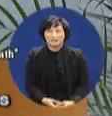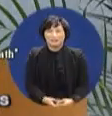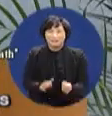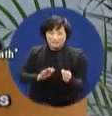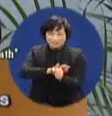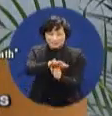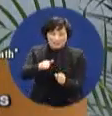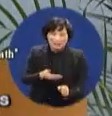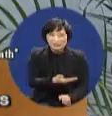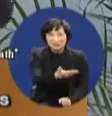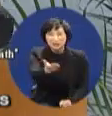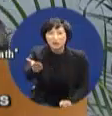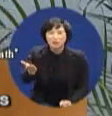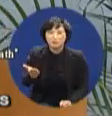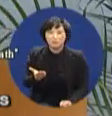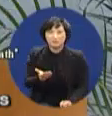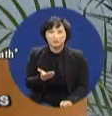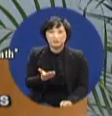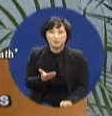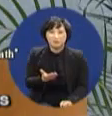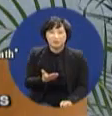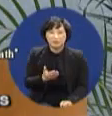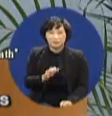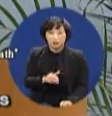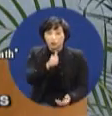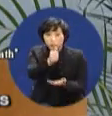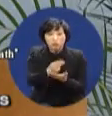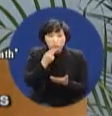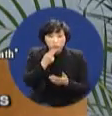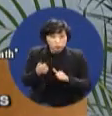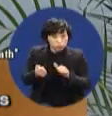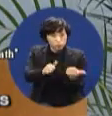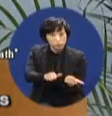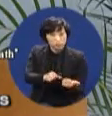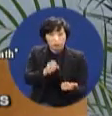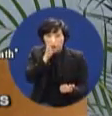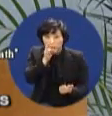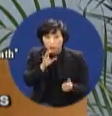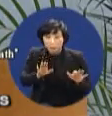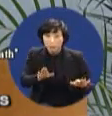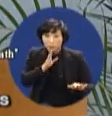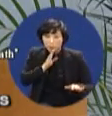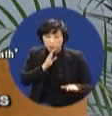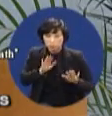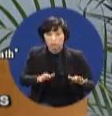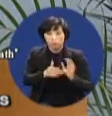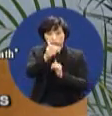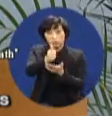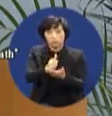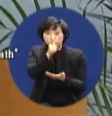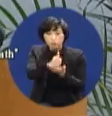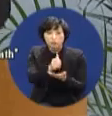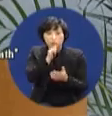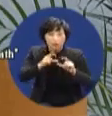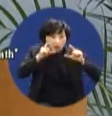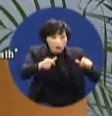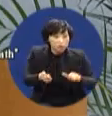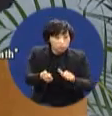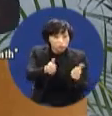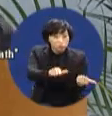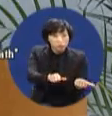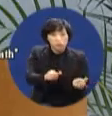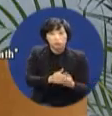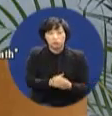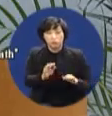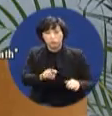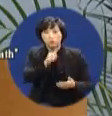사랑하는 여러분, 무죄는 죽어서는 안 되는데 예수를 죄했다 죽였다, 그